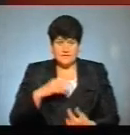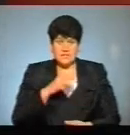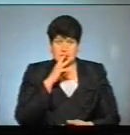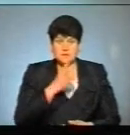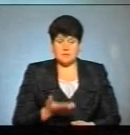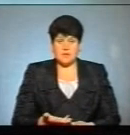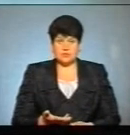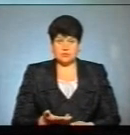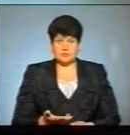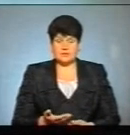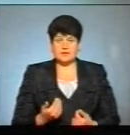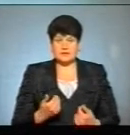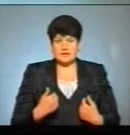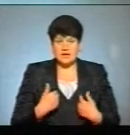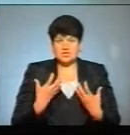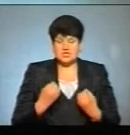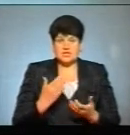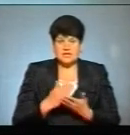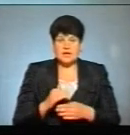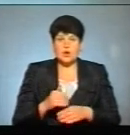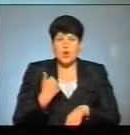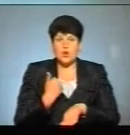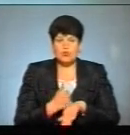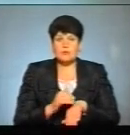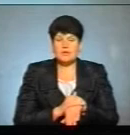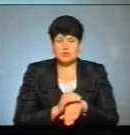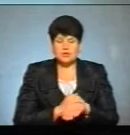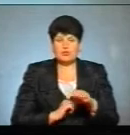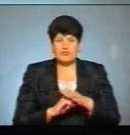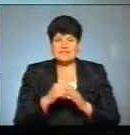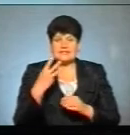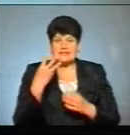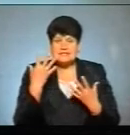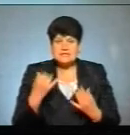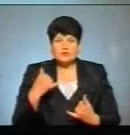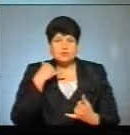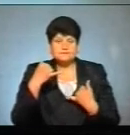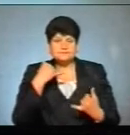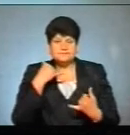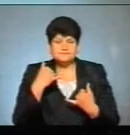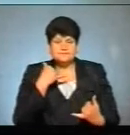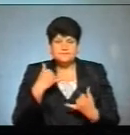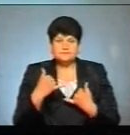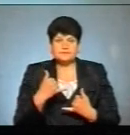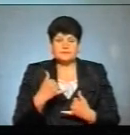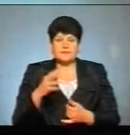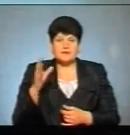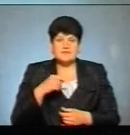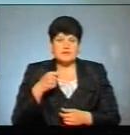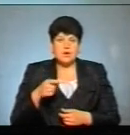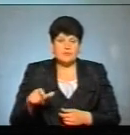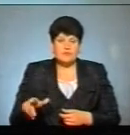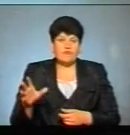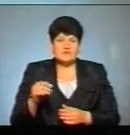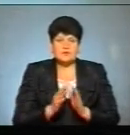плату. Я ще є голова благодійного фонду. Повірте, за ці 30 днів до мене на месенджери, на гарячу лінію дзвонили всі тернополяни.